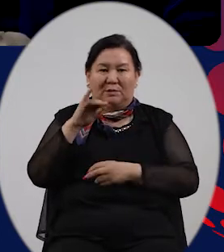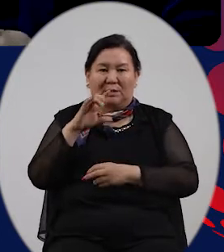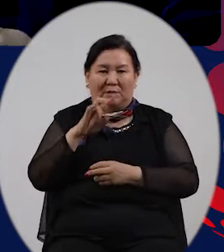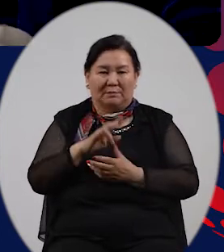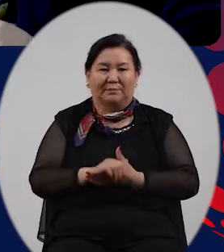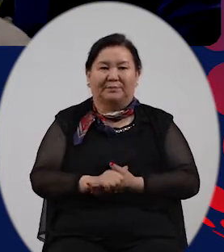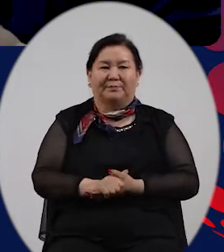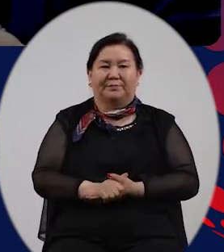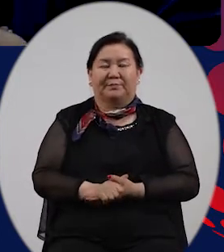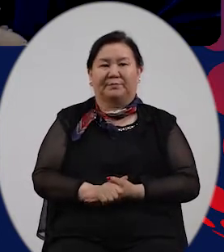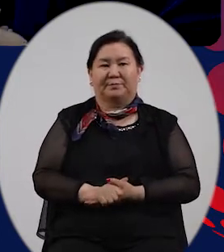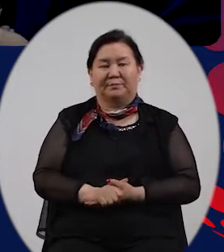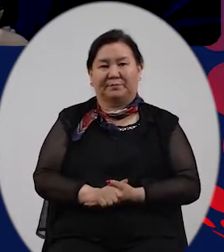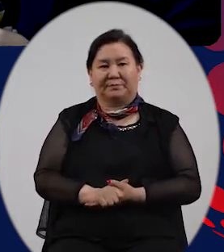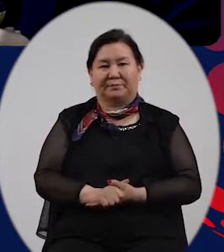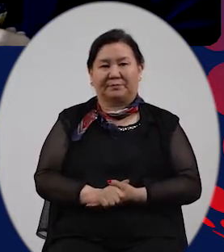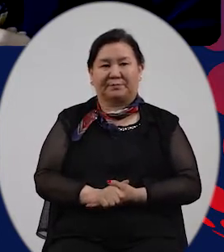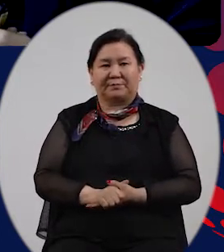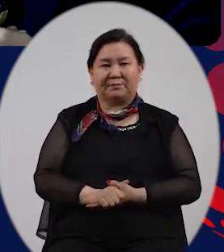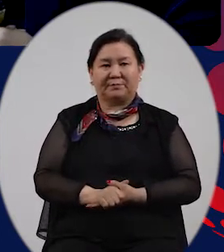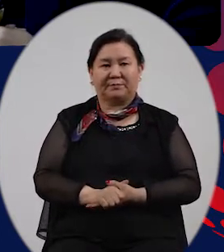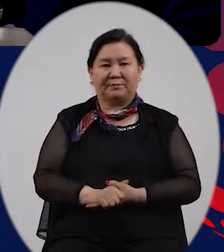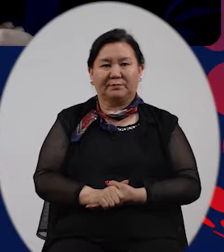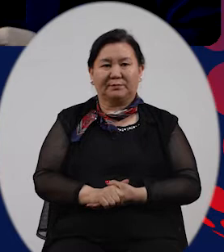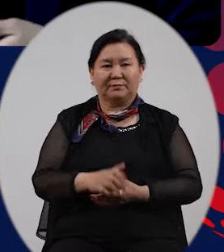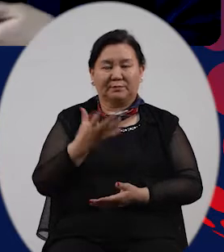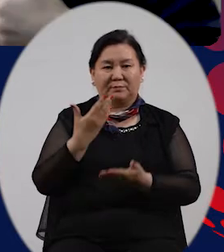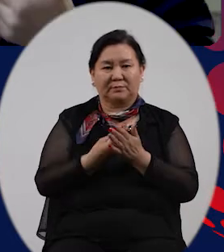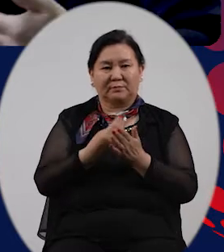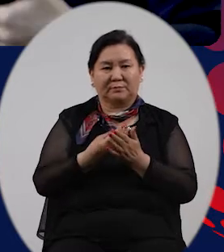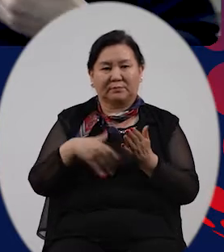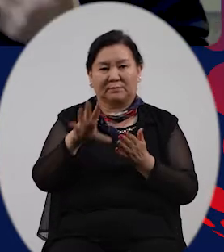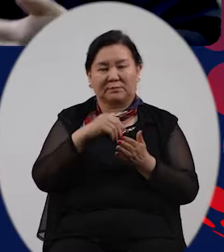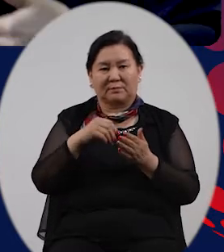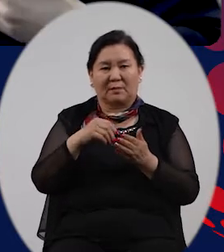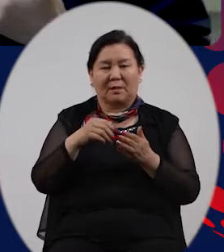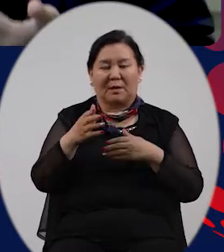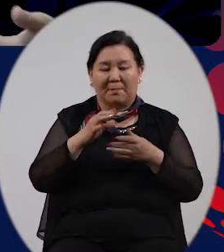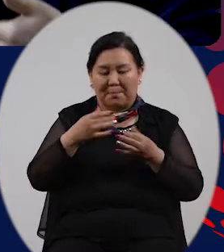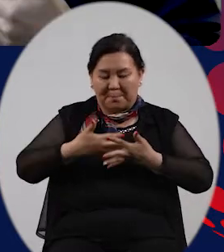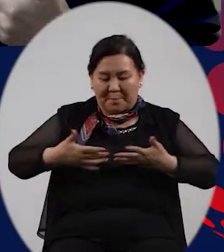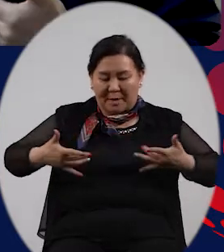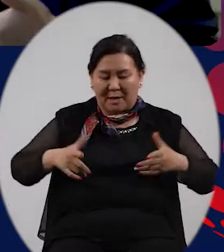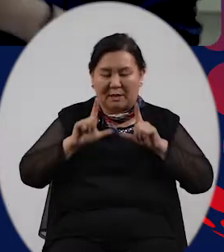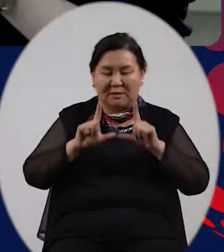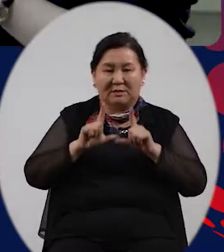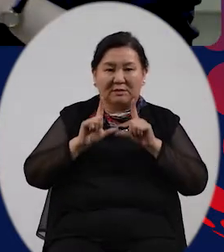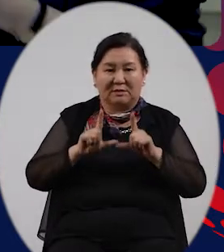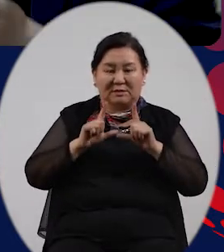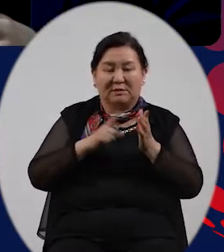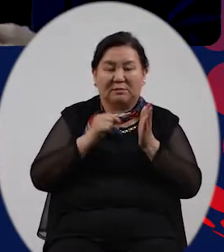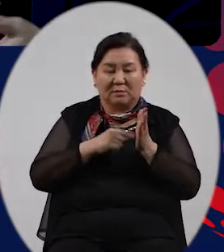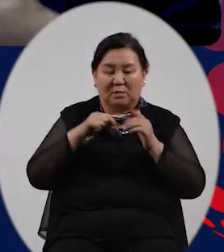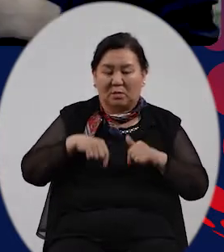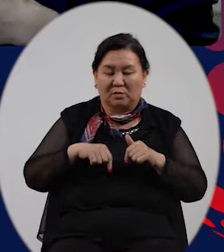тийм ээ. За худалдаа аж үйлдвэрийн танхим энэ талаас бол орж ирнэ. Бид нар өөрөөр хэлэх юм бол барааны гарал үүслийн хэрчилгээ шаардлагатай гэж түрүү